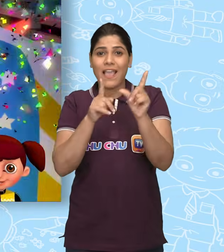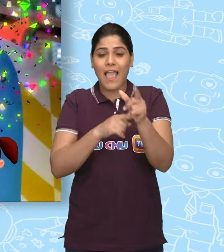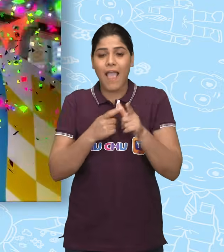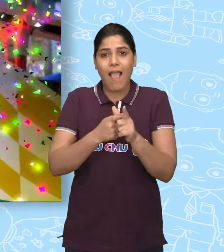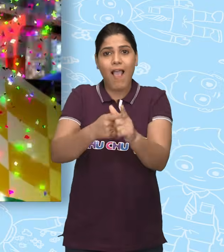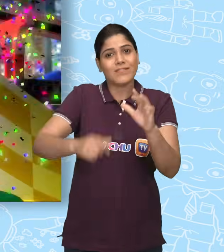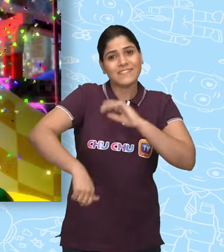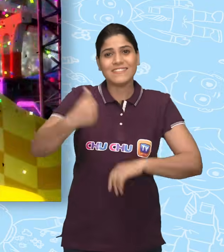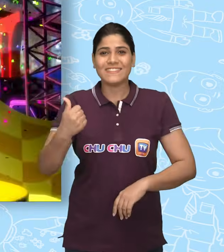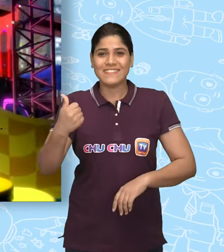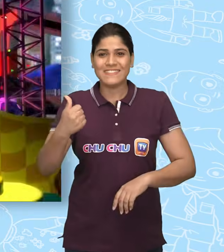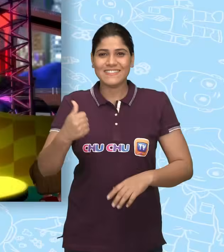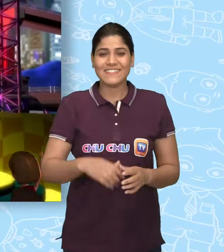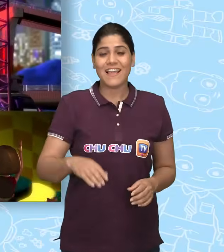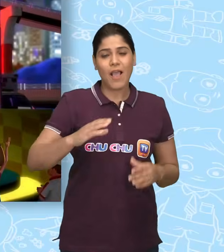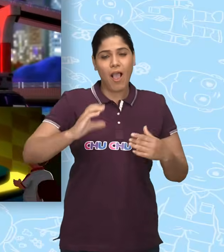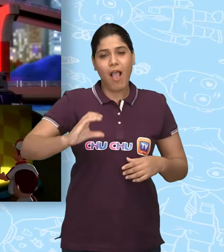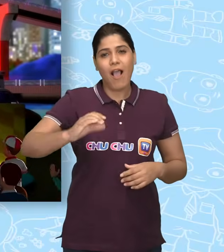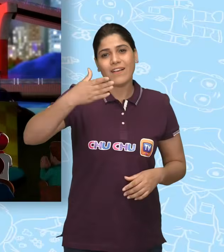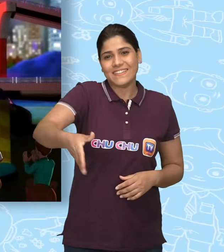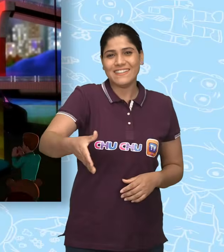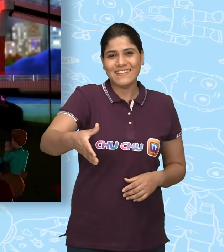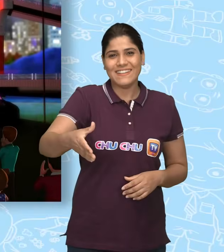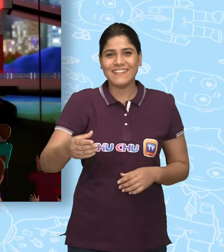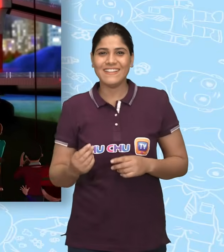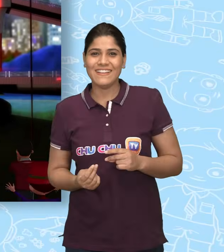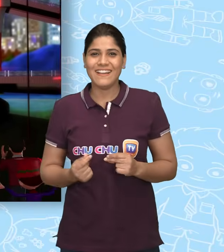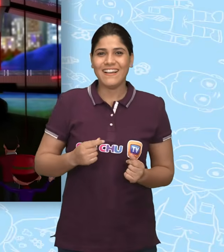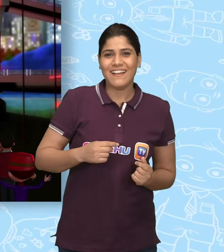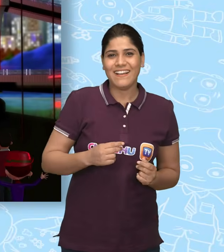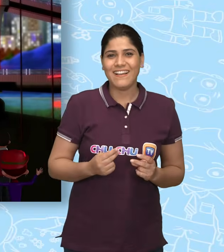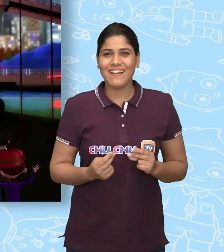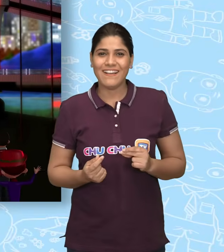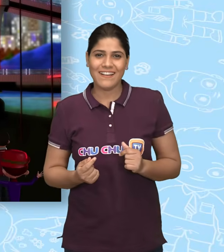सनी रेस जीत गया है। बहुत बहुत मुबारक हो।